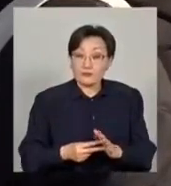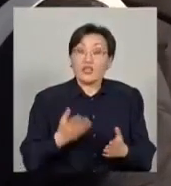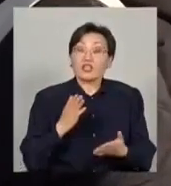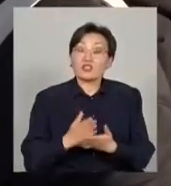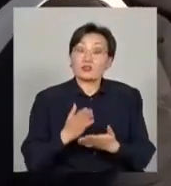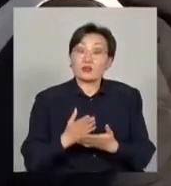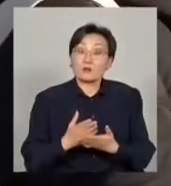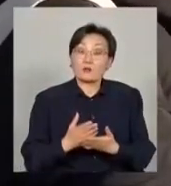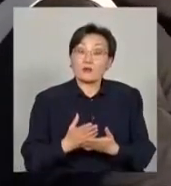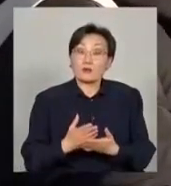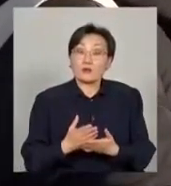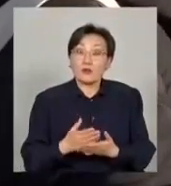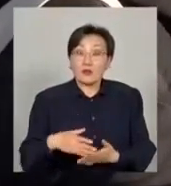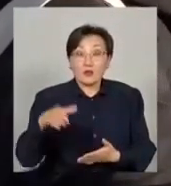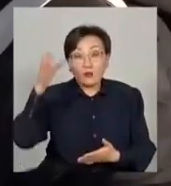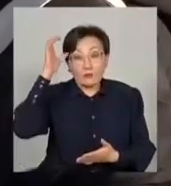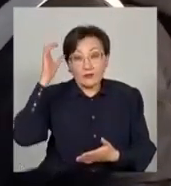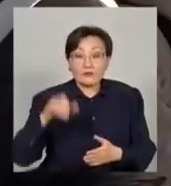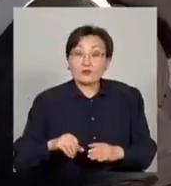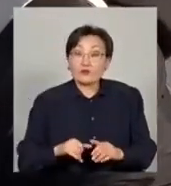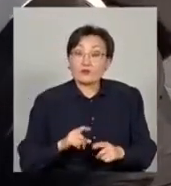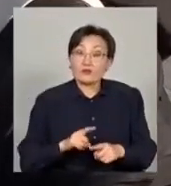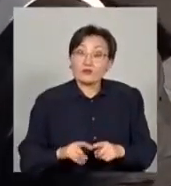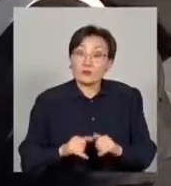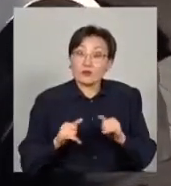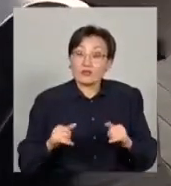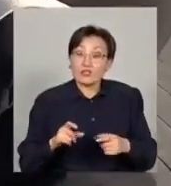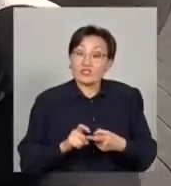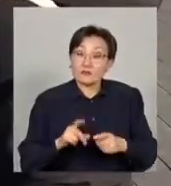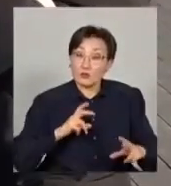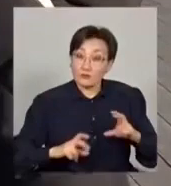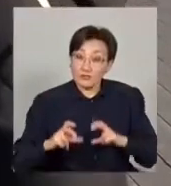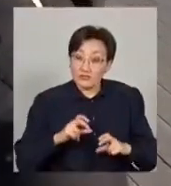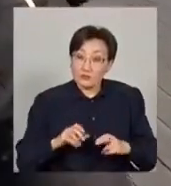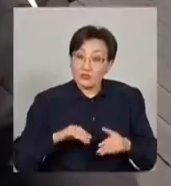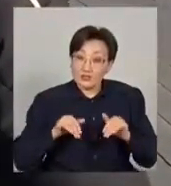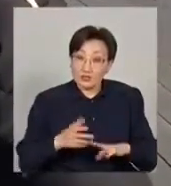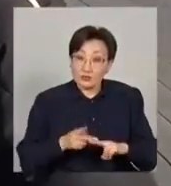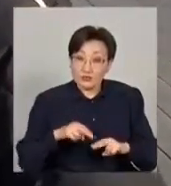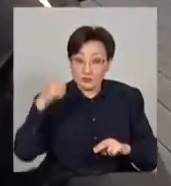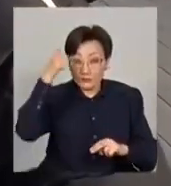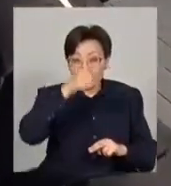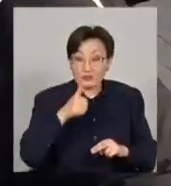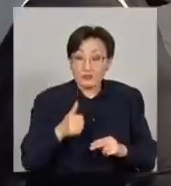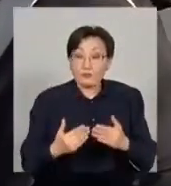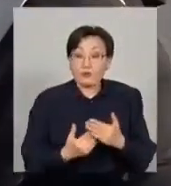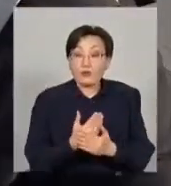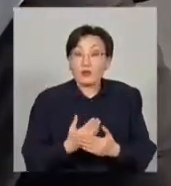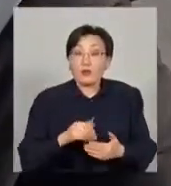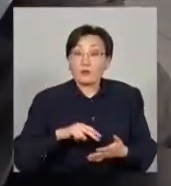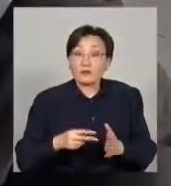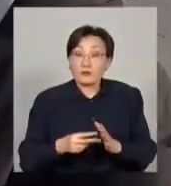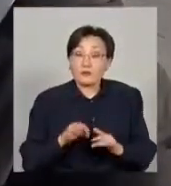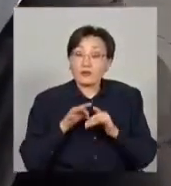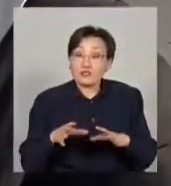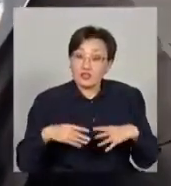Есть планы по академической мобильности, но это дальше с универом решается, конечно. А так, этот Новый год мы планируем провести со своей семьей, с